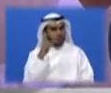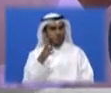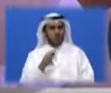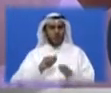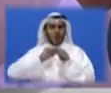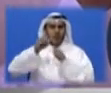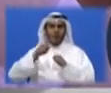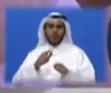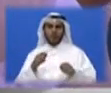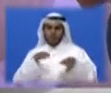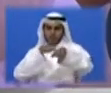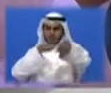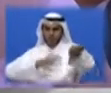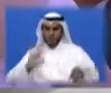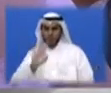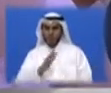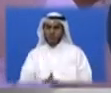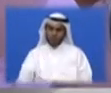بالنسبه، ويماثلها تقريبا